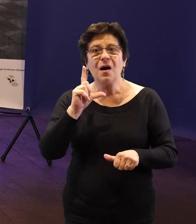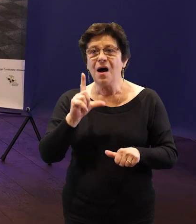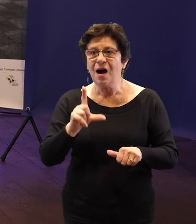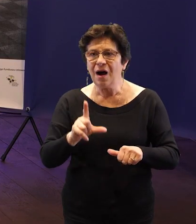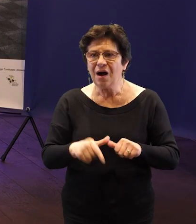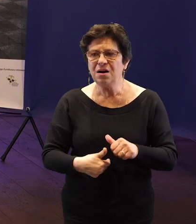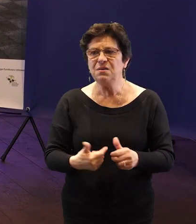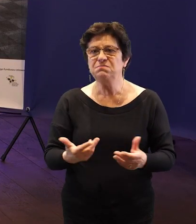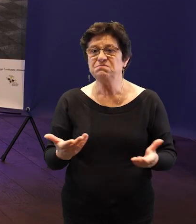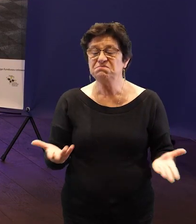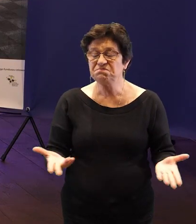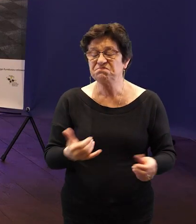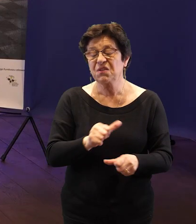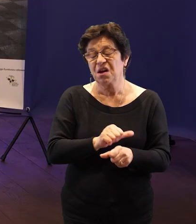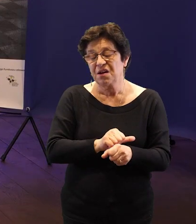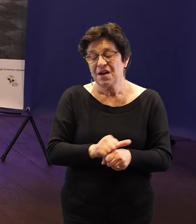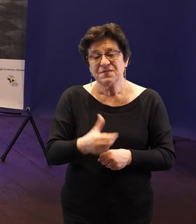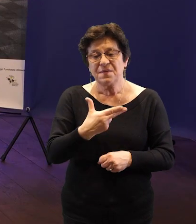niewinny,